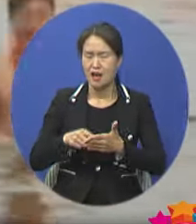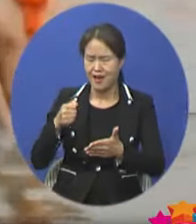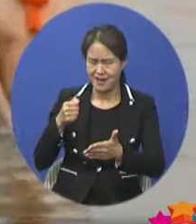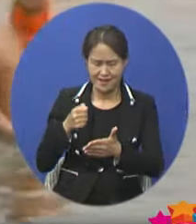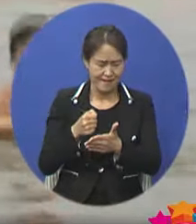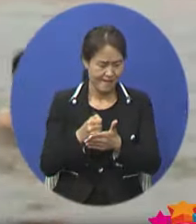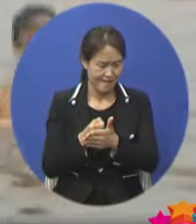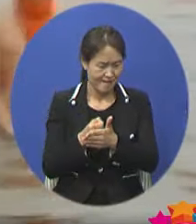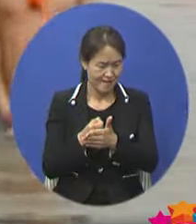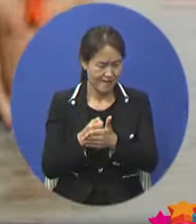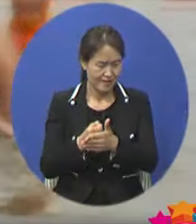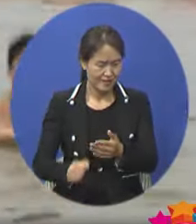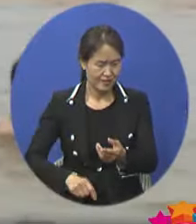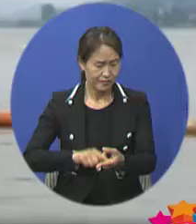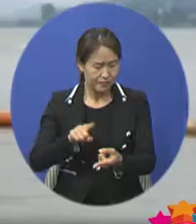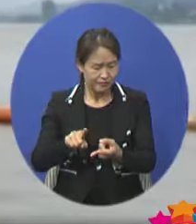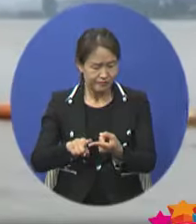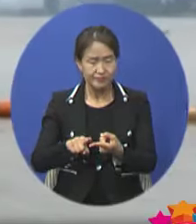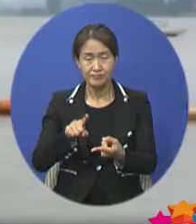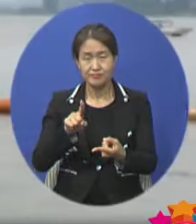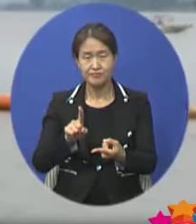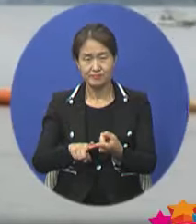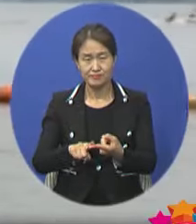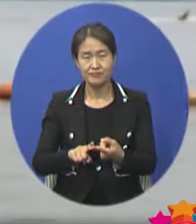먹기 달렸더라